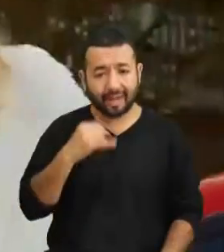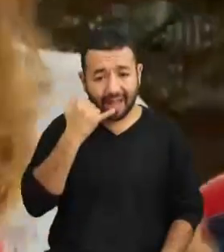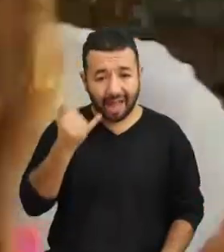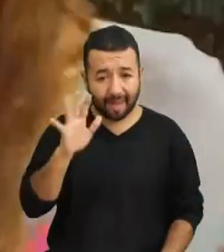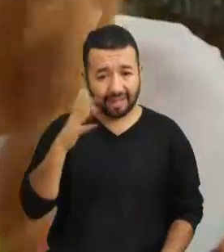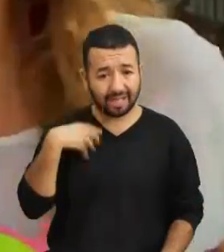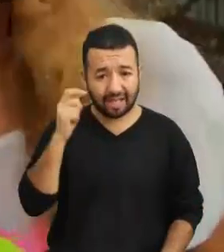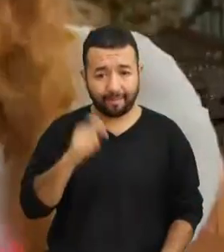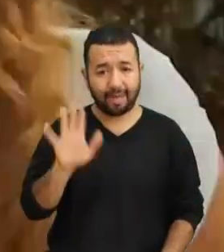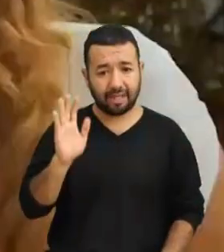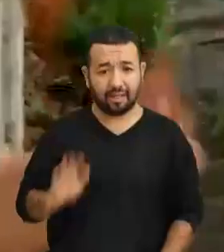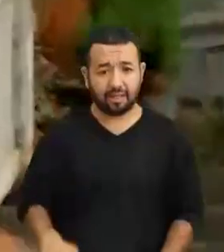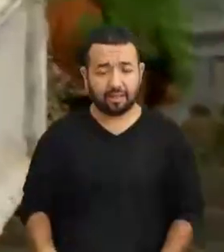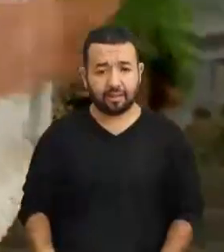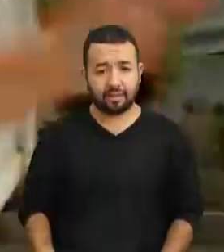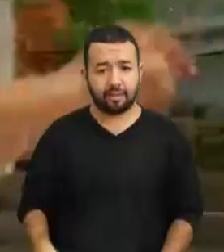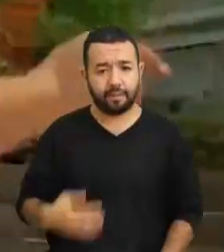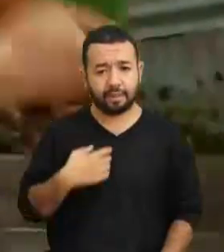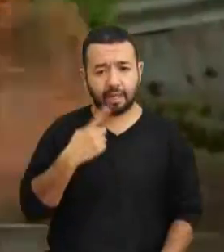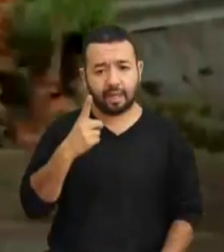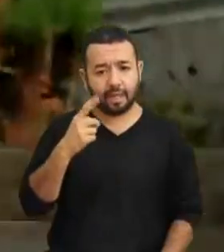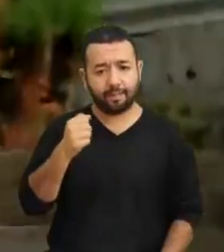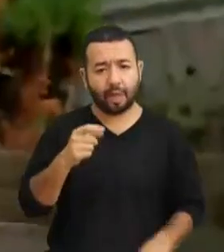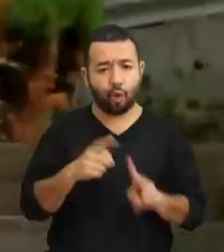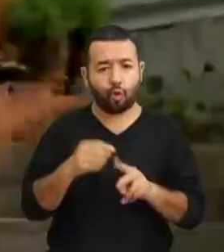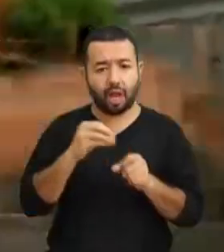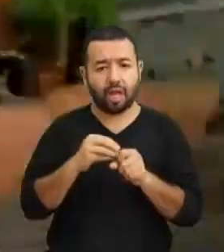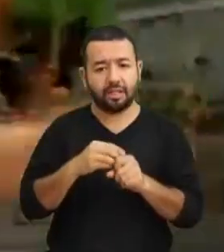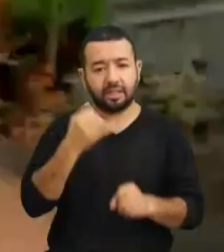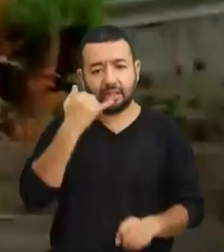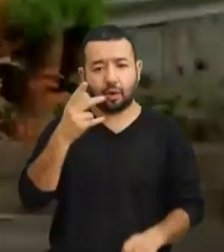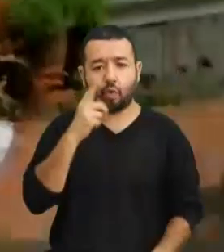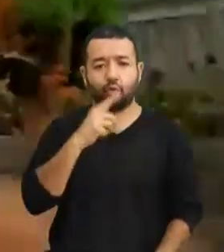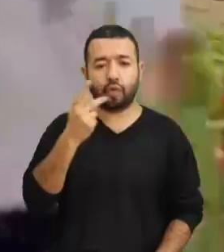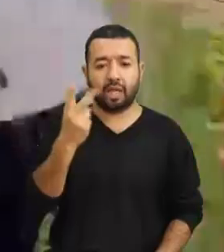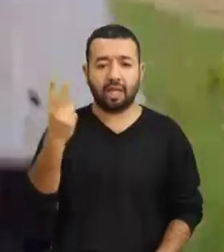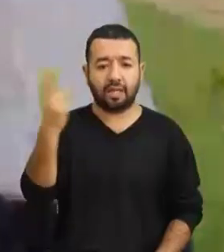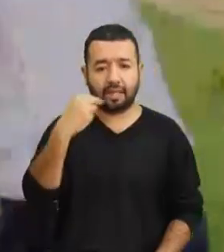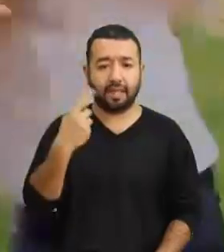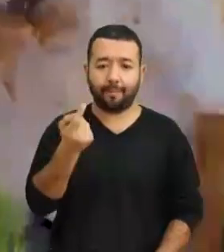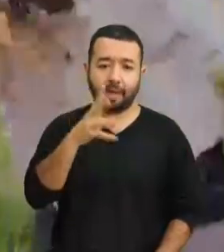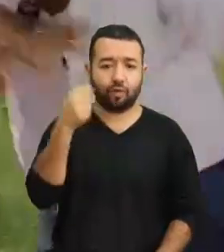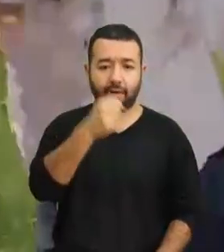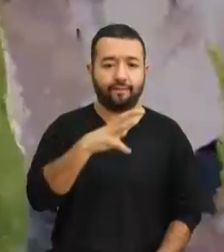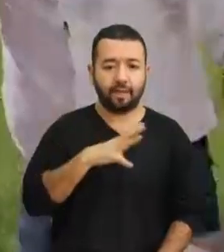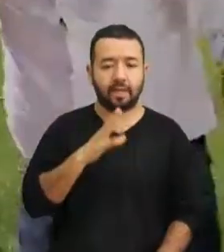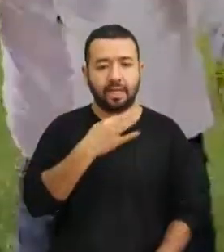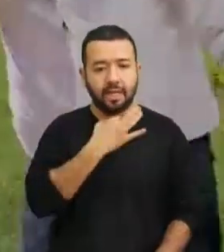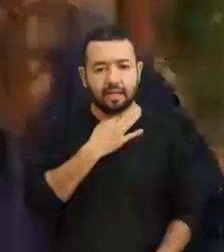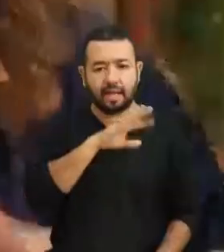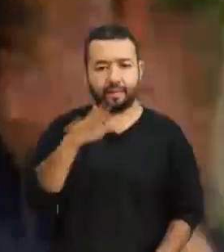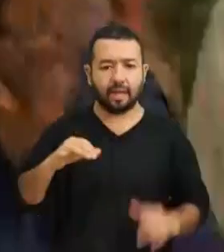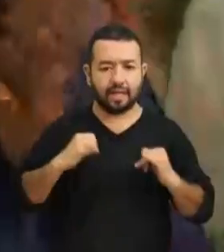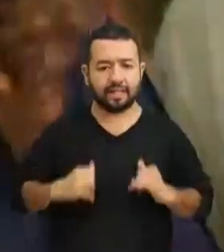sakin. Şey diyeyim biliyor musun, sen bir tane de Nurhan için çağır. Birazdan hastanelik yapacaksın ya bunu. Çok rica ediyorum, herkes